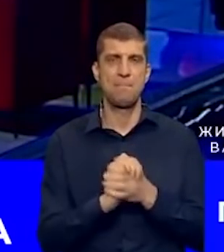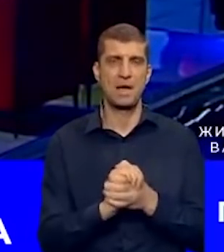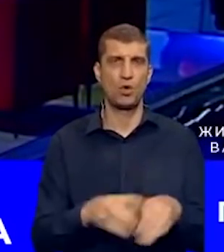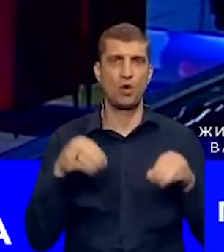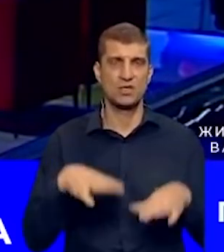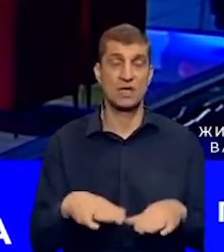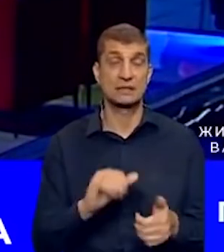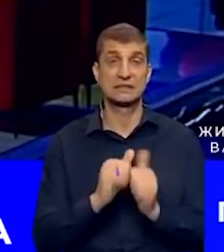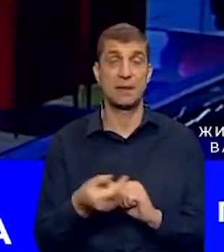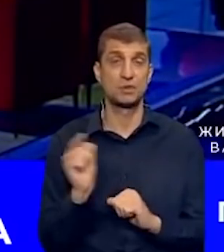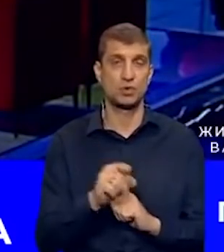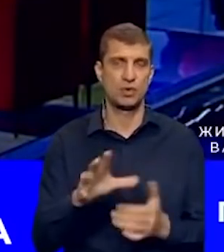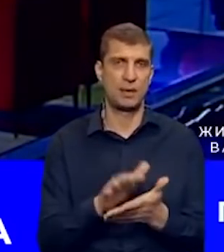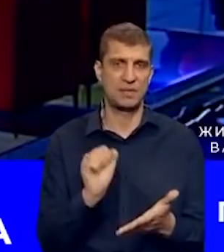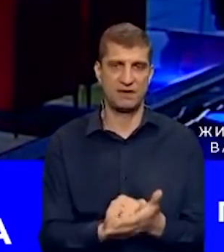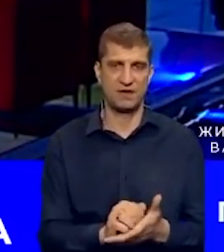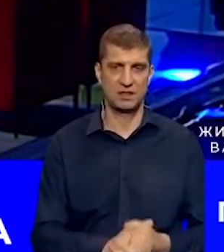того, щоб їх підривати.